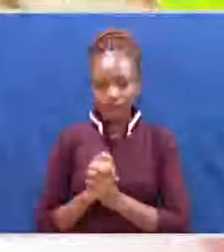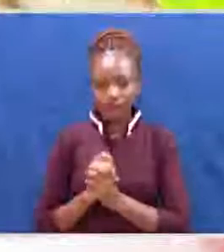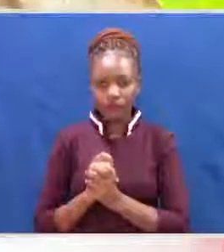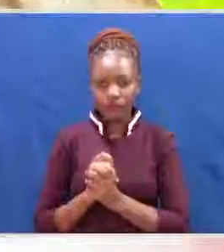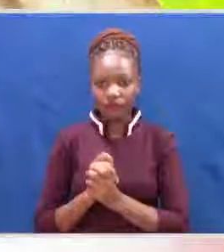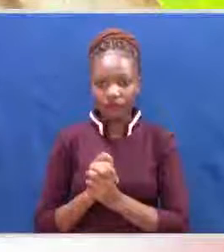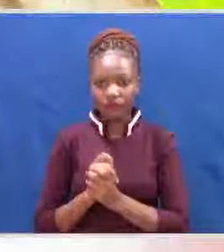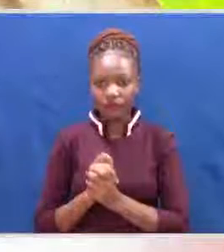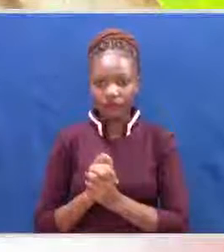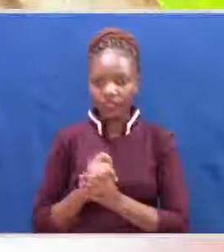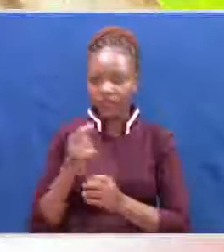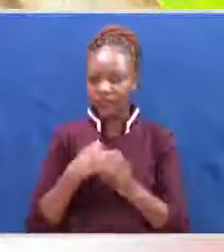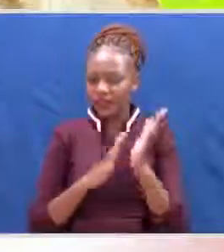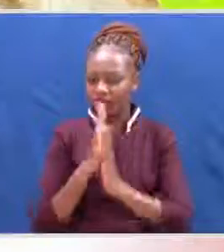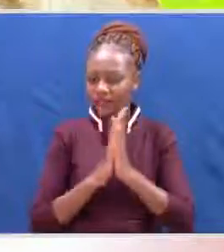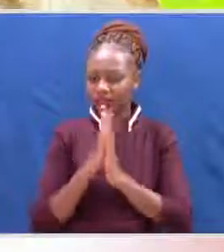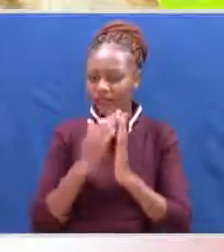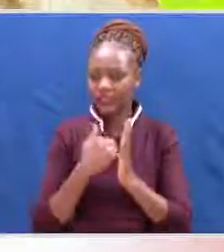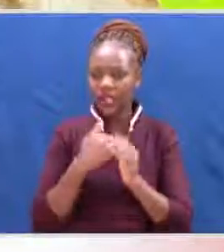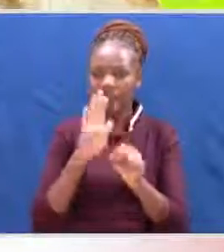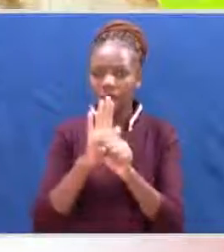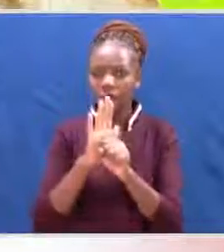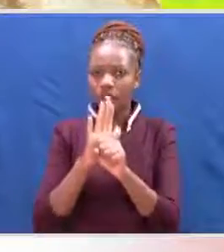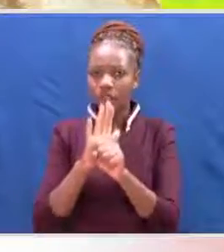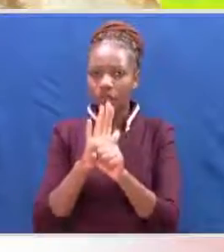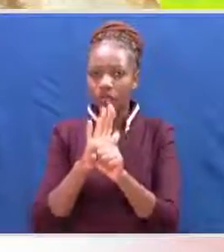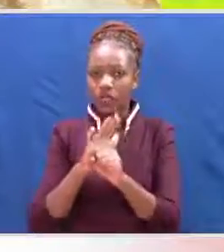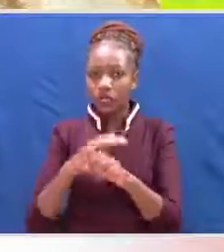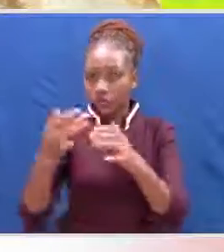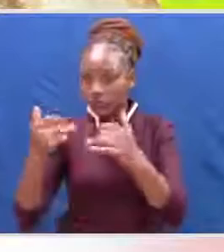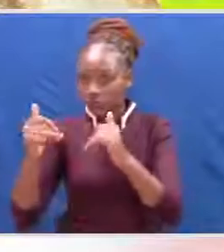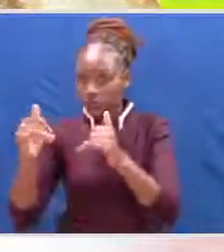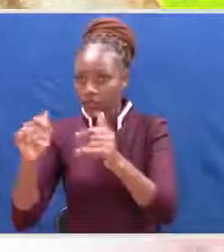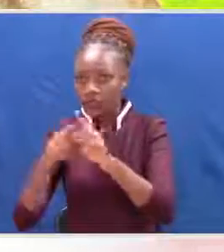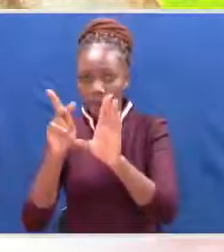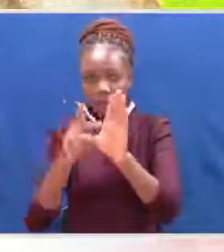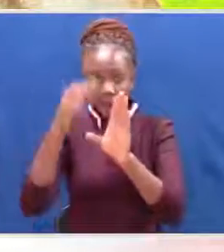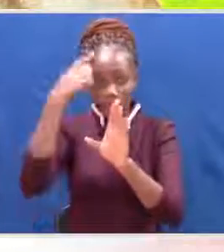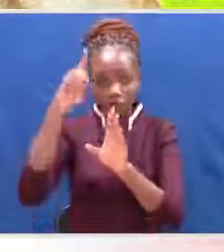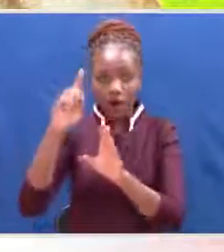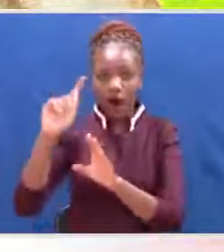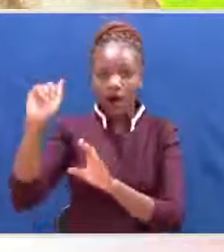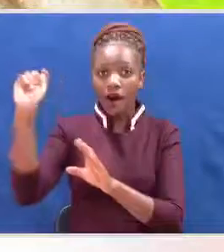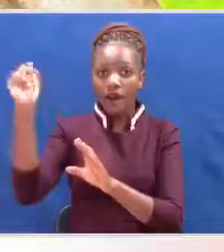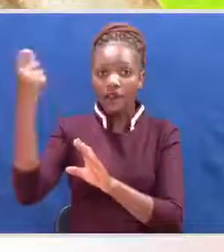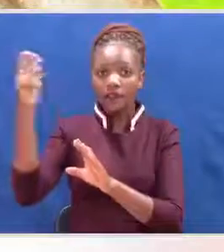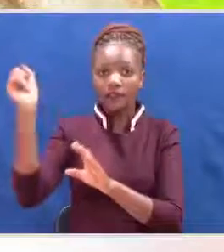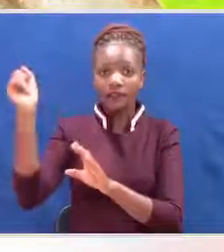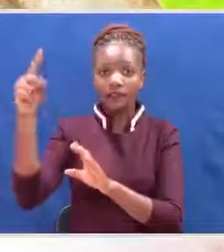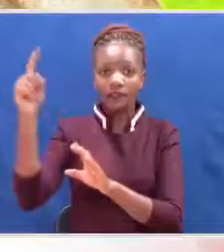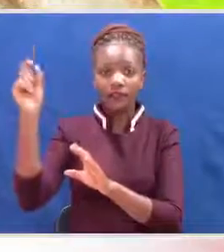Mi by then kuna tamani sana. Niko na yundo ya kucheza harambee. Kwa tu nivaitwe jezi ya Kenya.